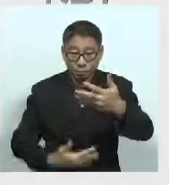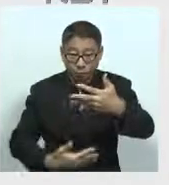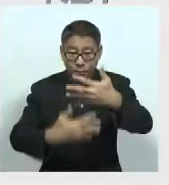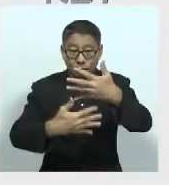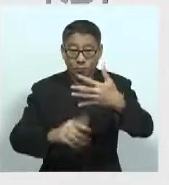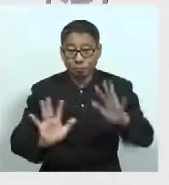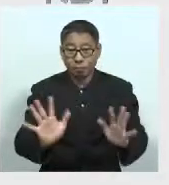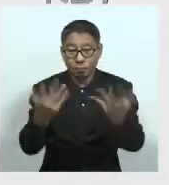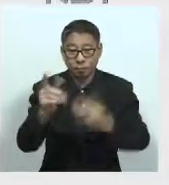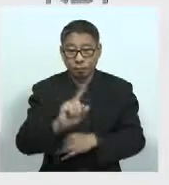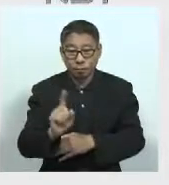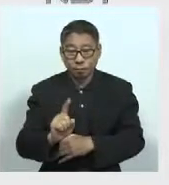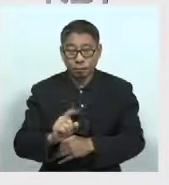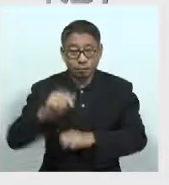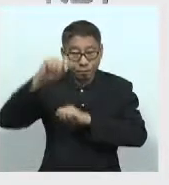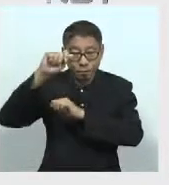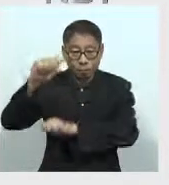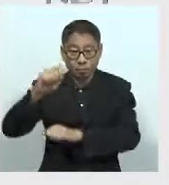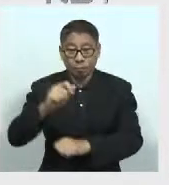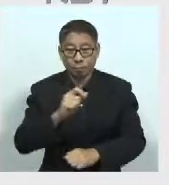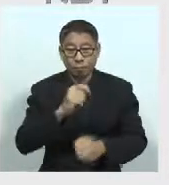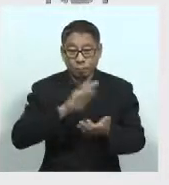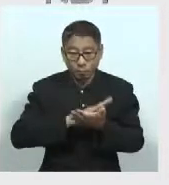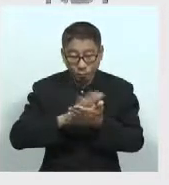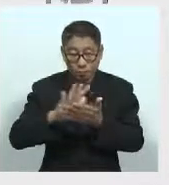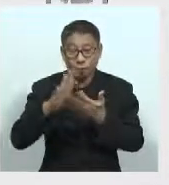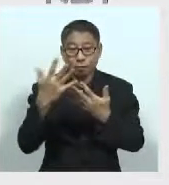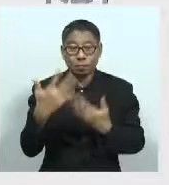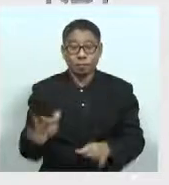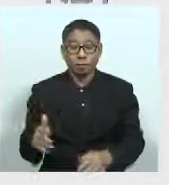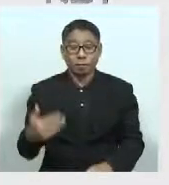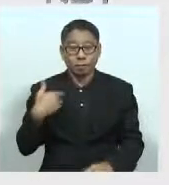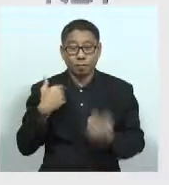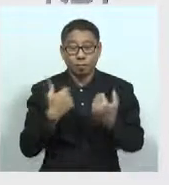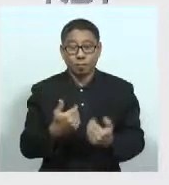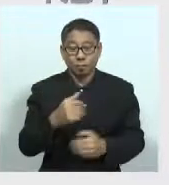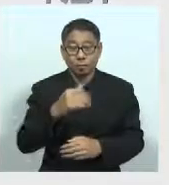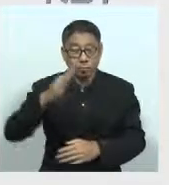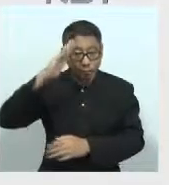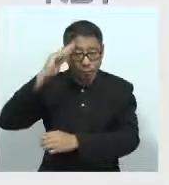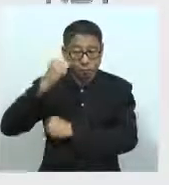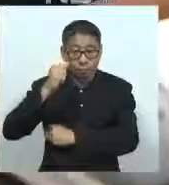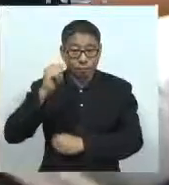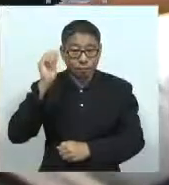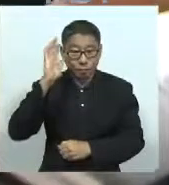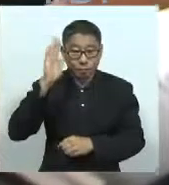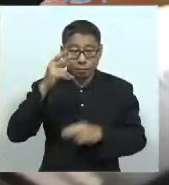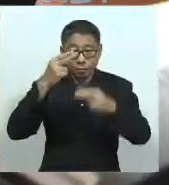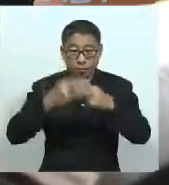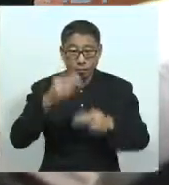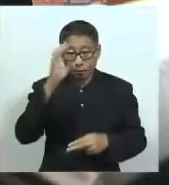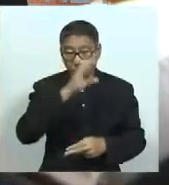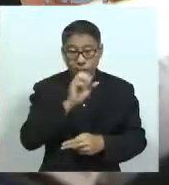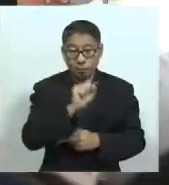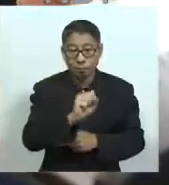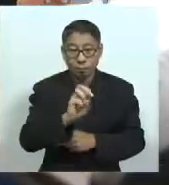ายไปไหนปรากฏว่าก็มีการประกาศในราชกิจจานุเบกษาเรียบร้อยแล้วนะครับส่วนการที่คสช.ไม่เปิดเผยรายชื่อคณะกรรมการสรรหา